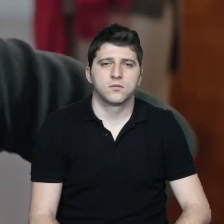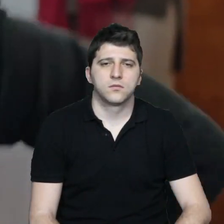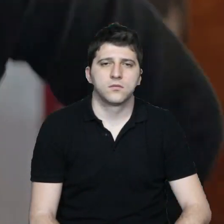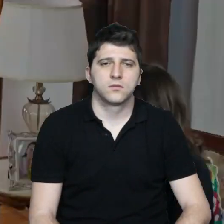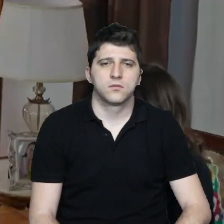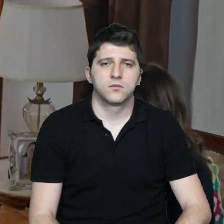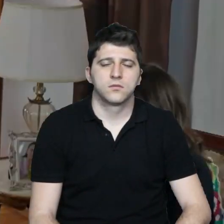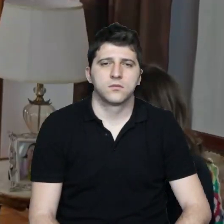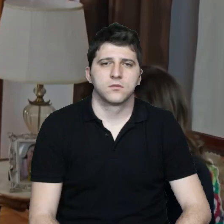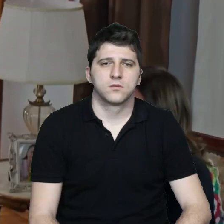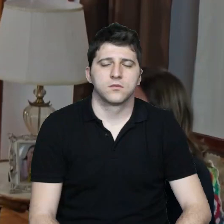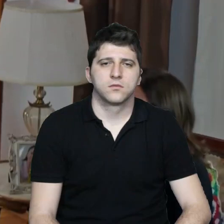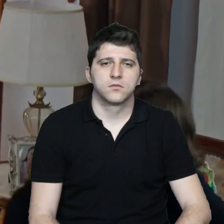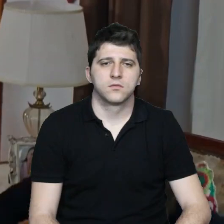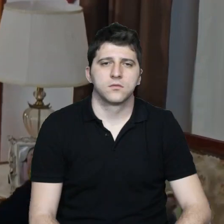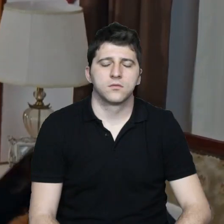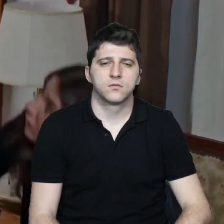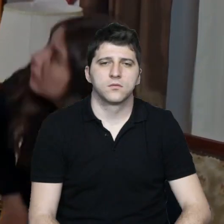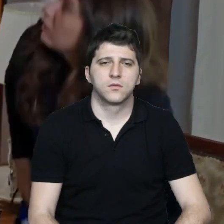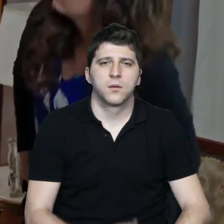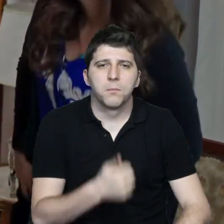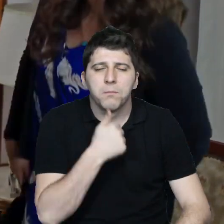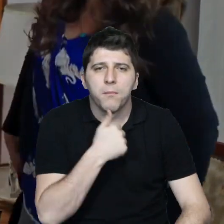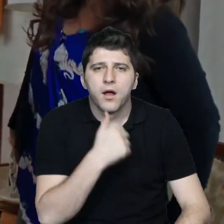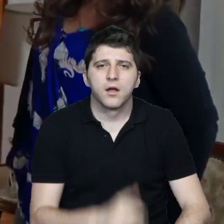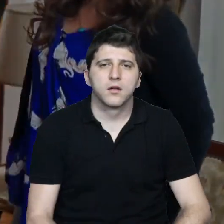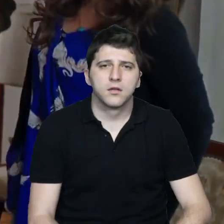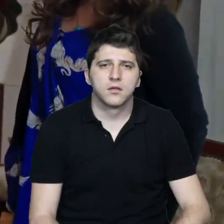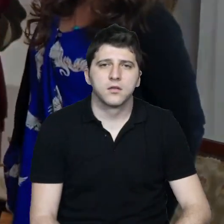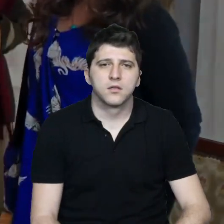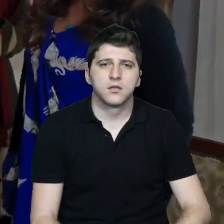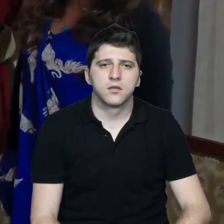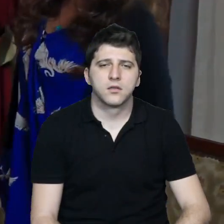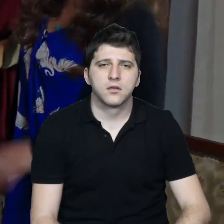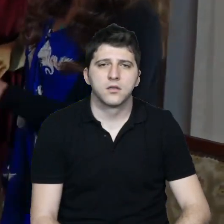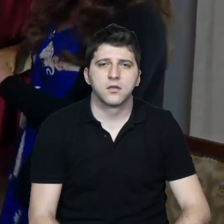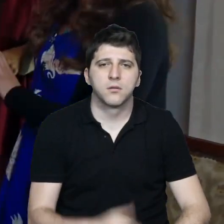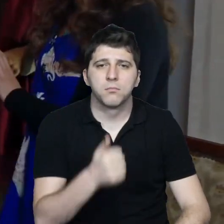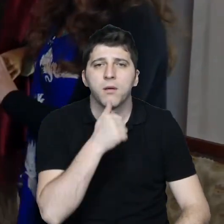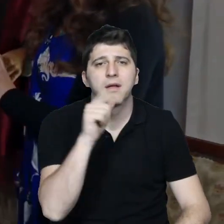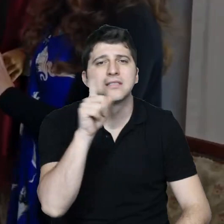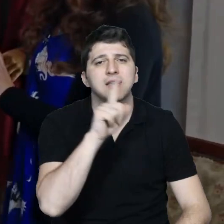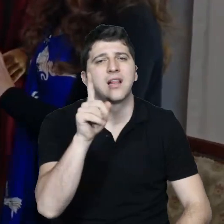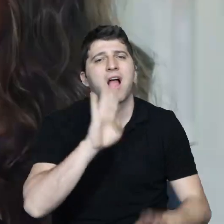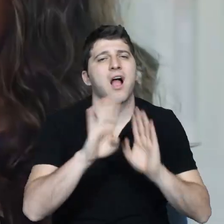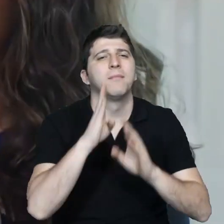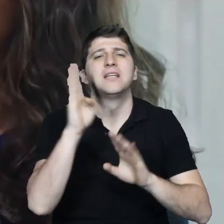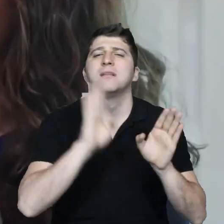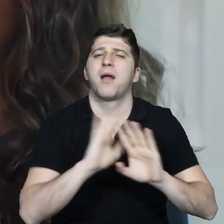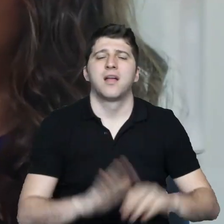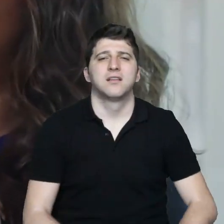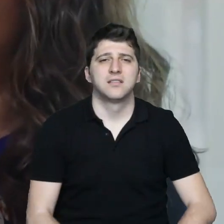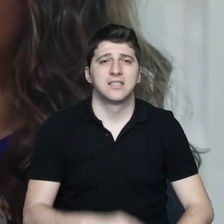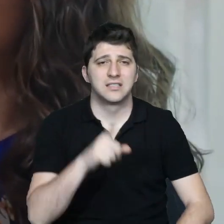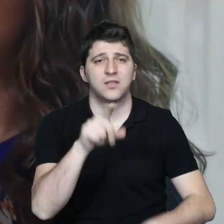İbrahim kalkınca kızlar da ayaklandı. Baba. Kolu askıdan çıkmış sadece atelle. Baba sakın bak kapısına gitme. Seni